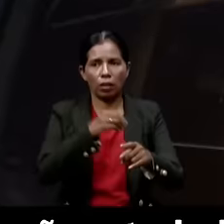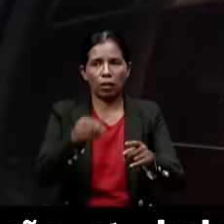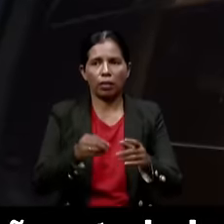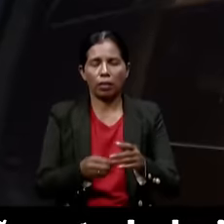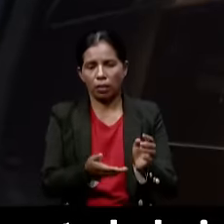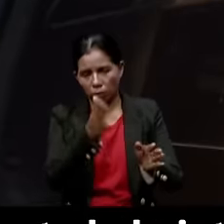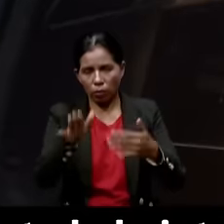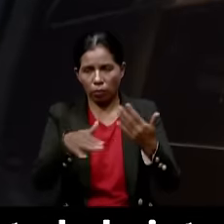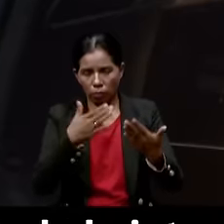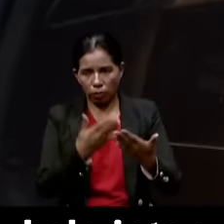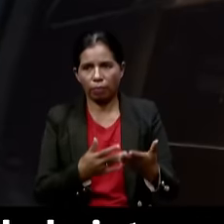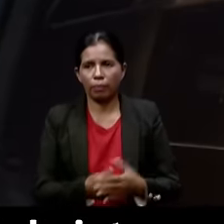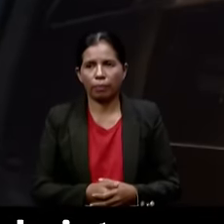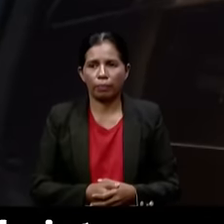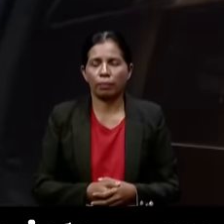makita buat sirane